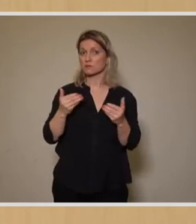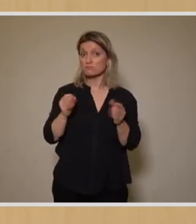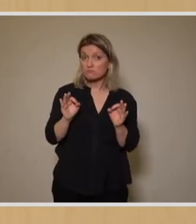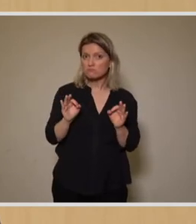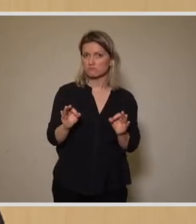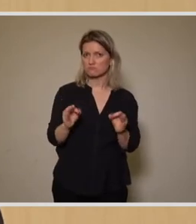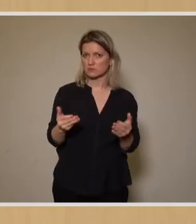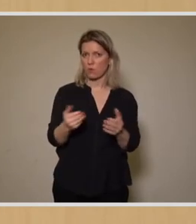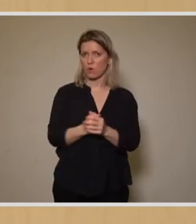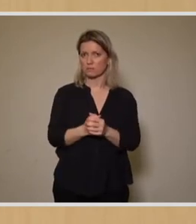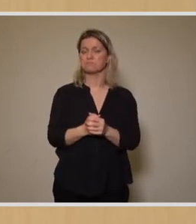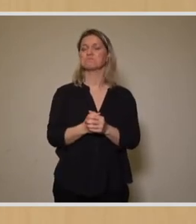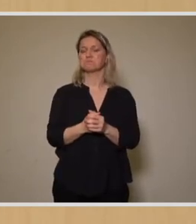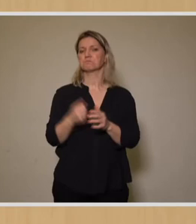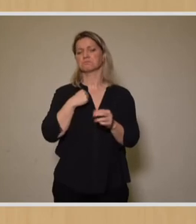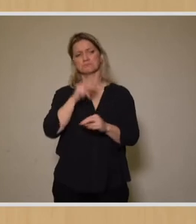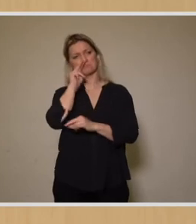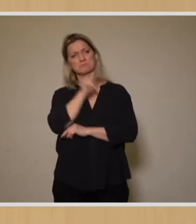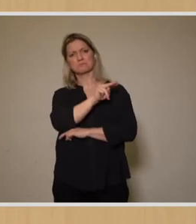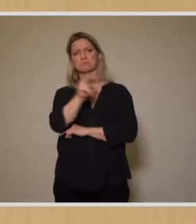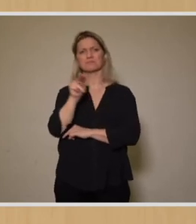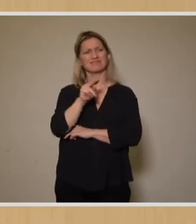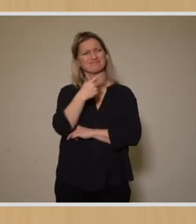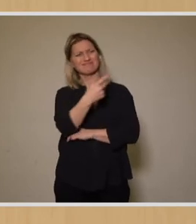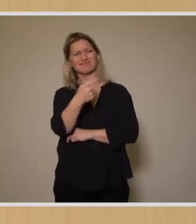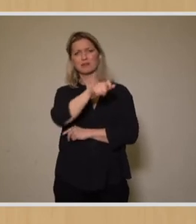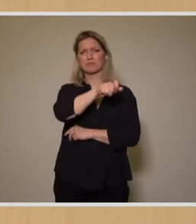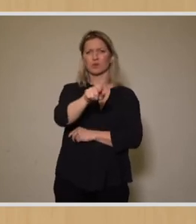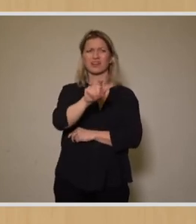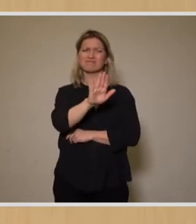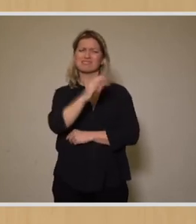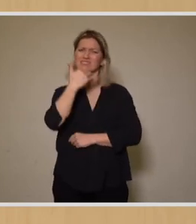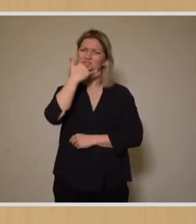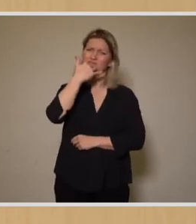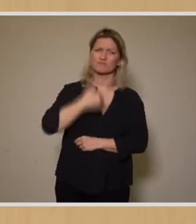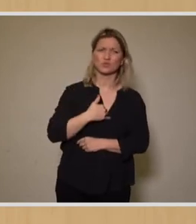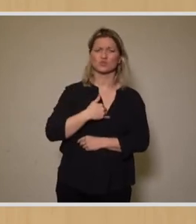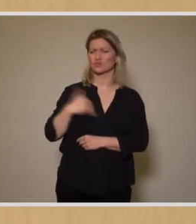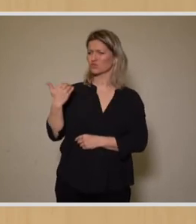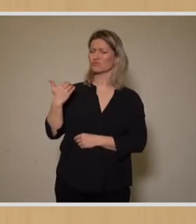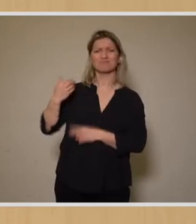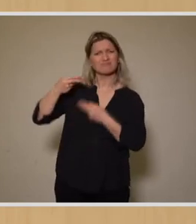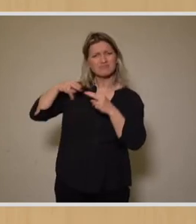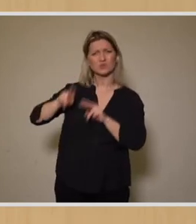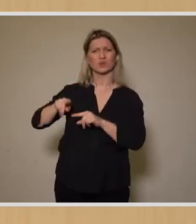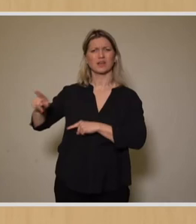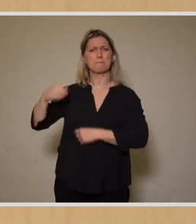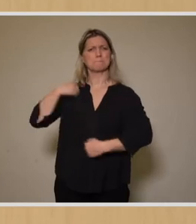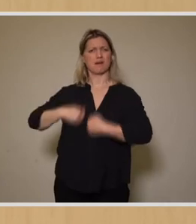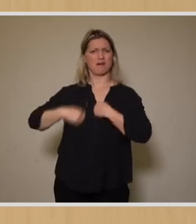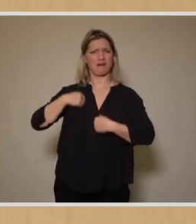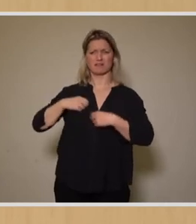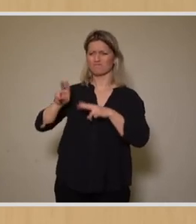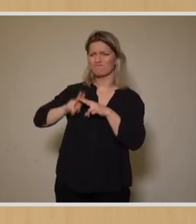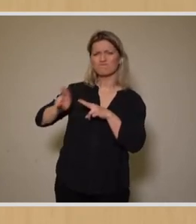das anschauen, warum wollen denn die Bürgerinnen und Bürger, dass das Sachsenbad als Bad saniert und wiedereröffnet wird?